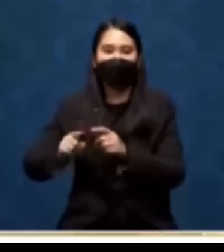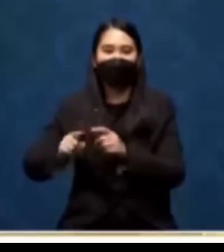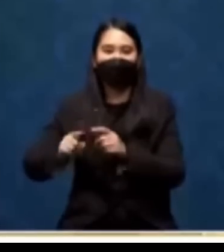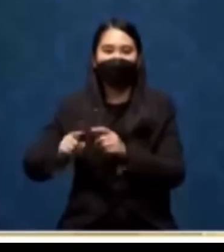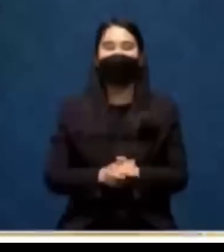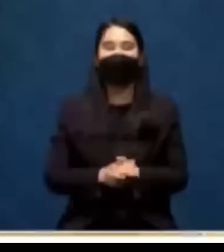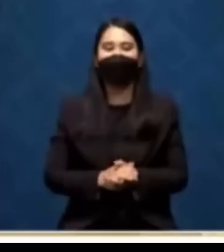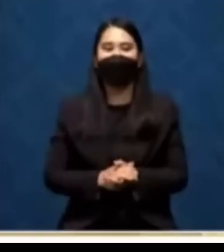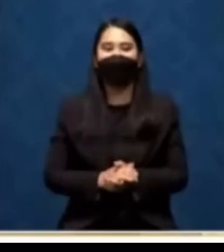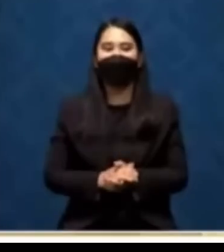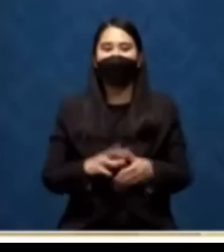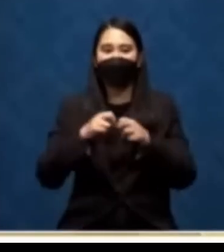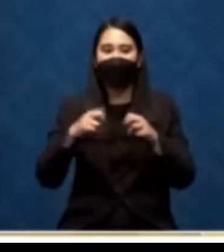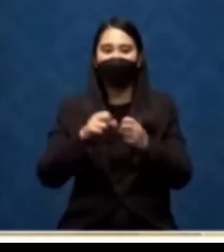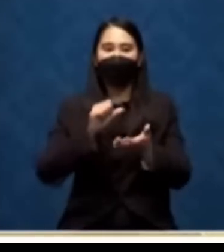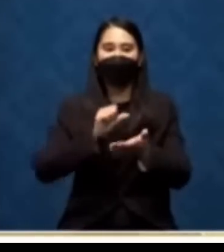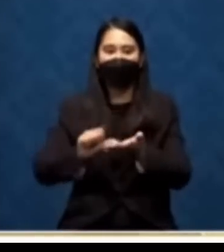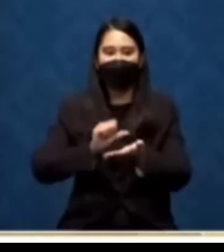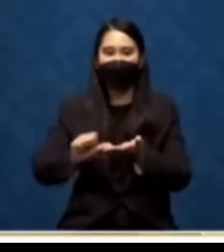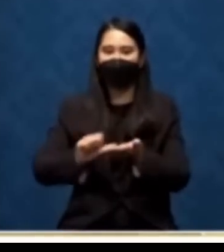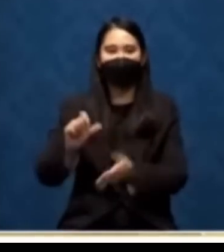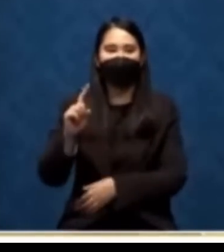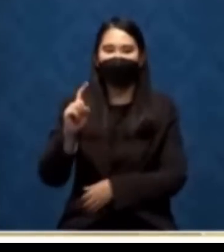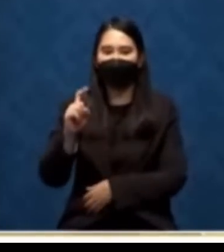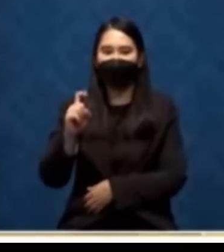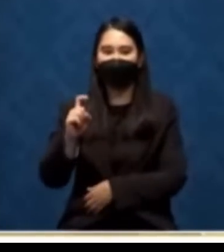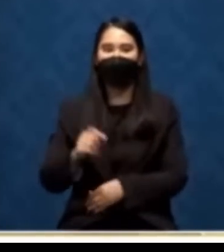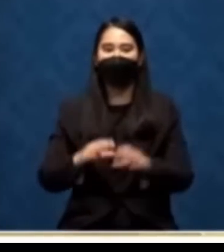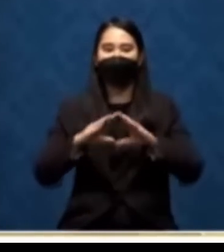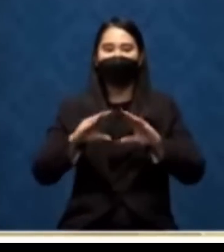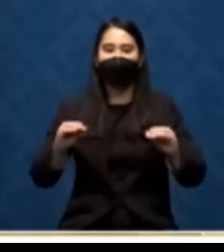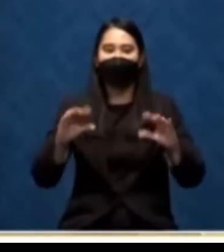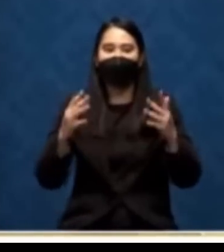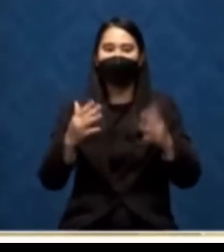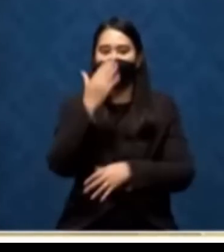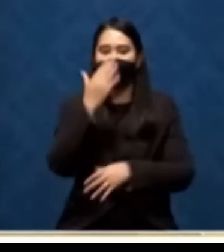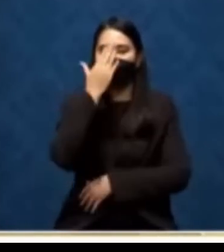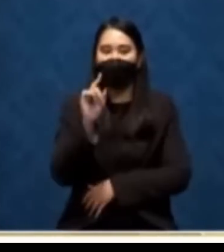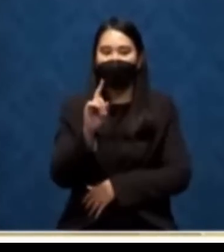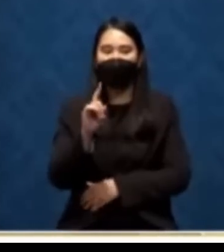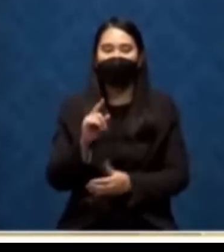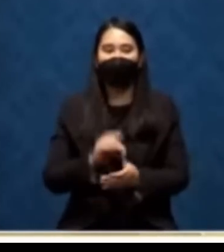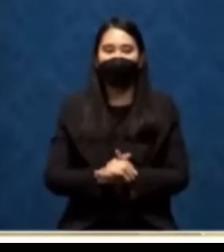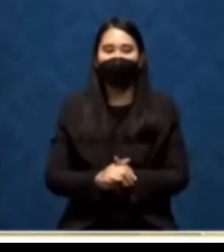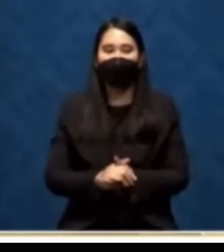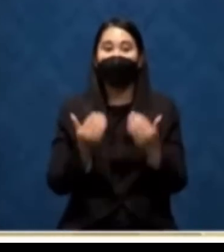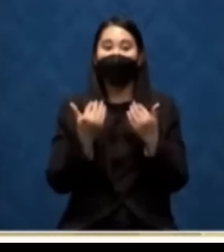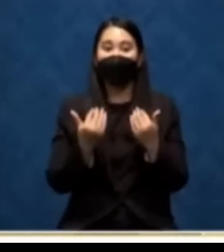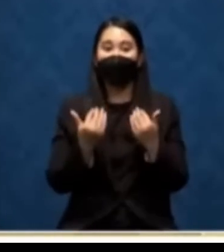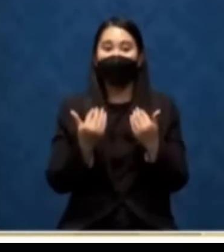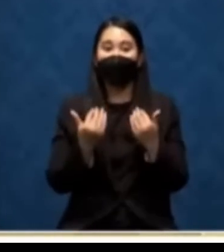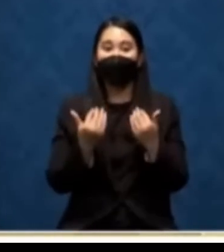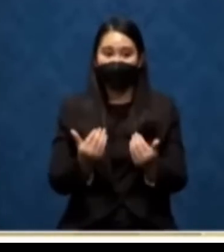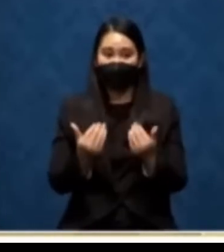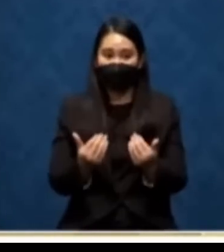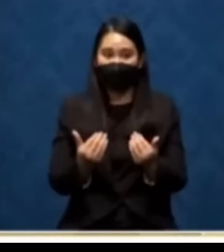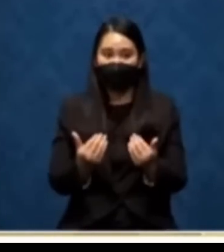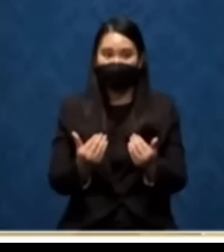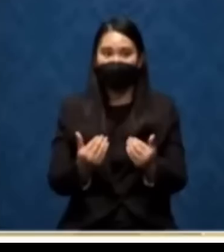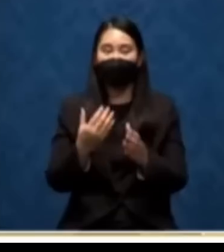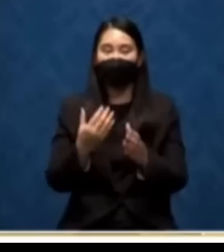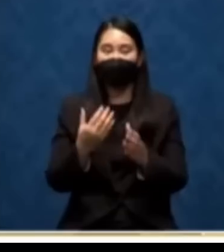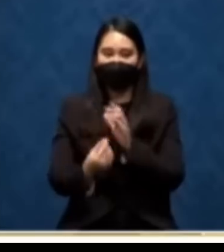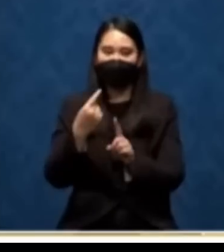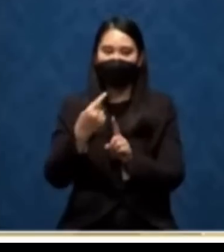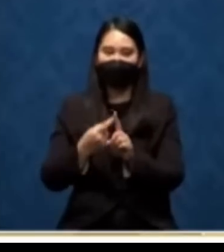วันที่จะแก้ไขปัญหาเหล่านี้ได้เพราะฉะนั้นในช่วงหัวเลี้ยวหัวต่ออีกไม่กี่เดือนข้างหน้